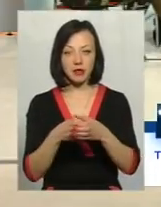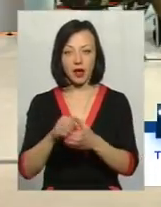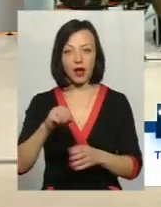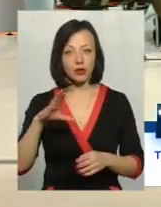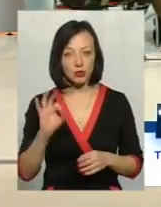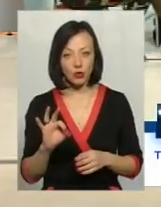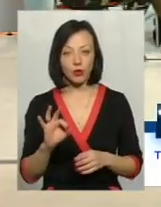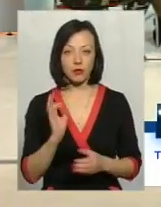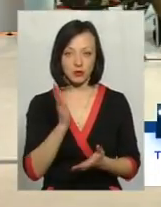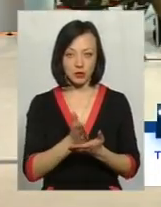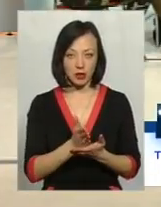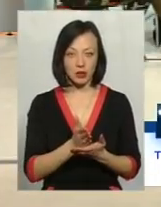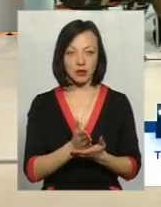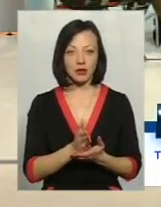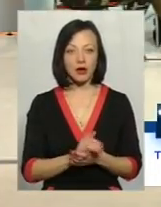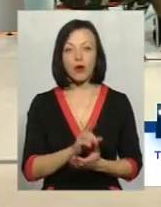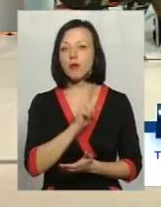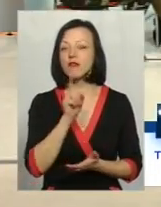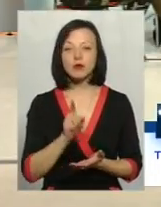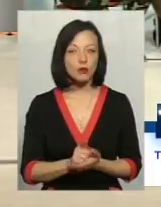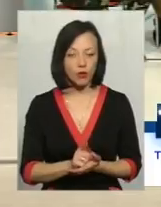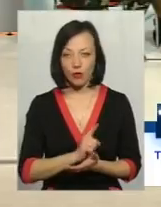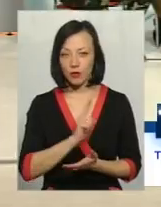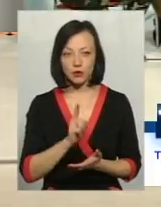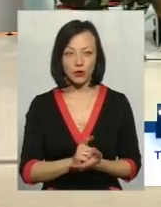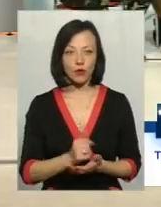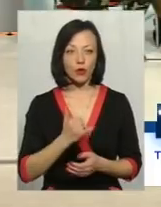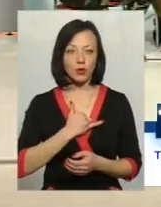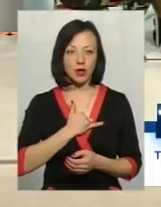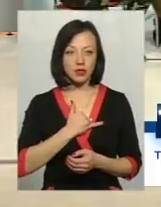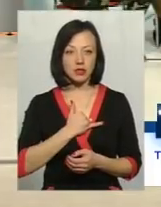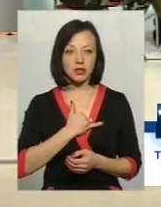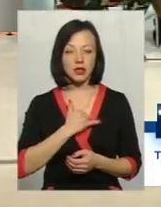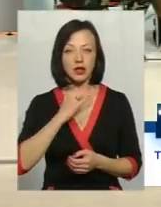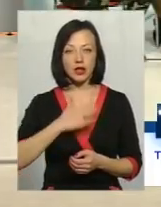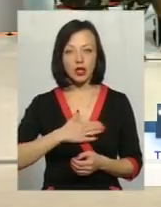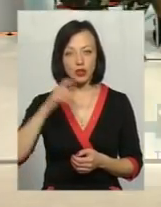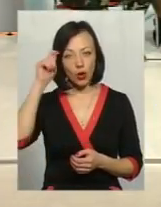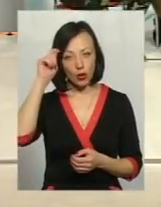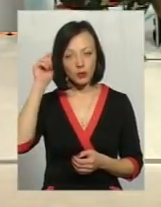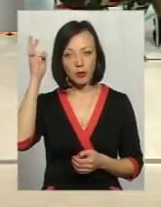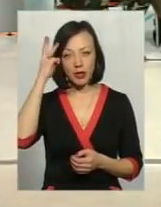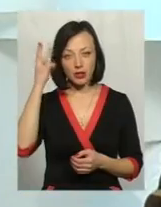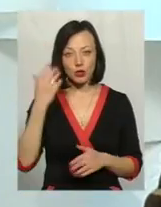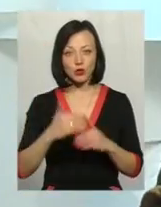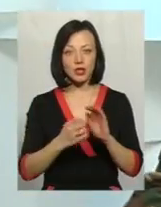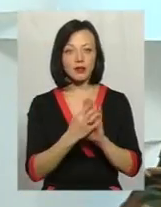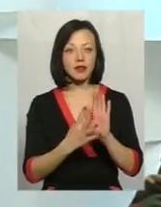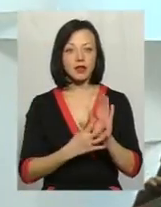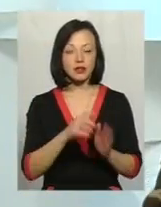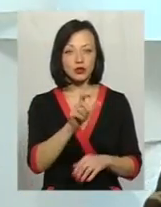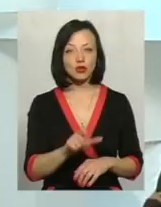атовців безпосередньо? Обов'язково, обов'язково. У нас, наших хлопців, хмельничан, вже 19